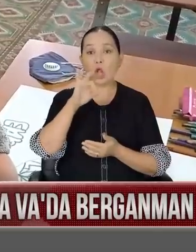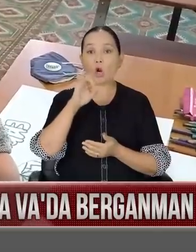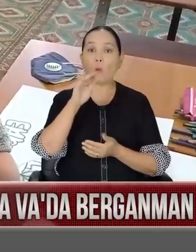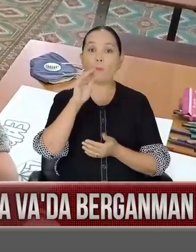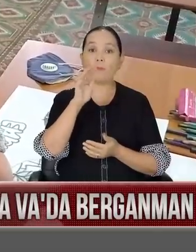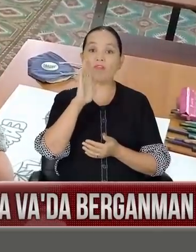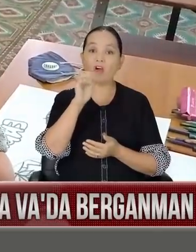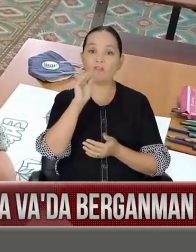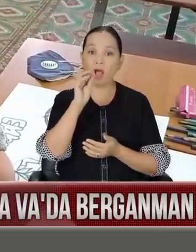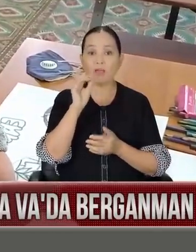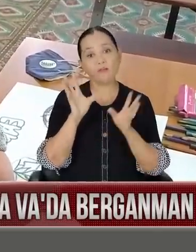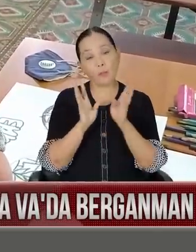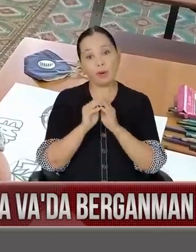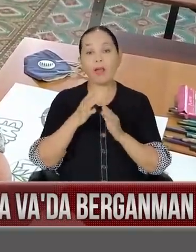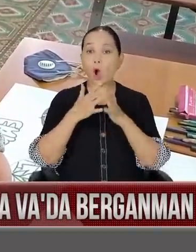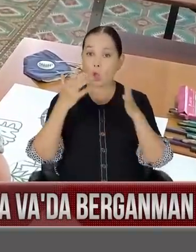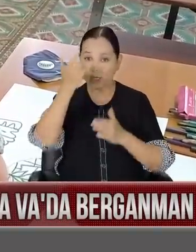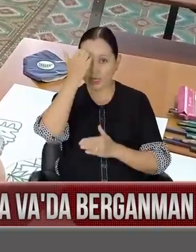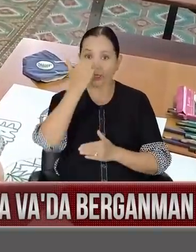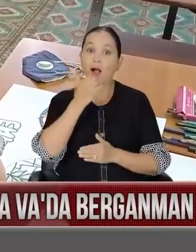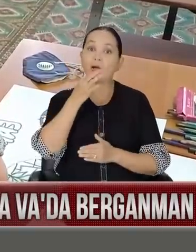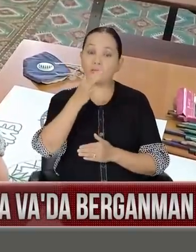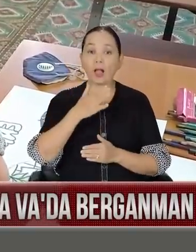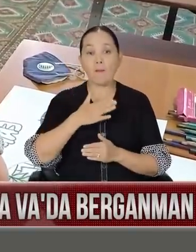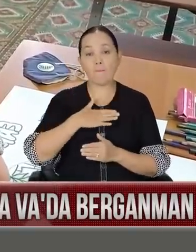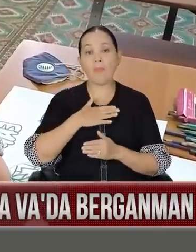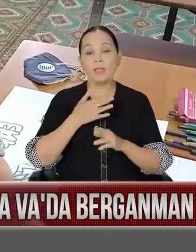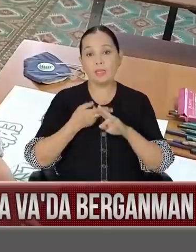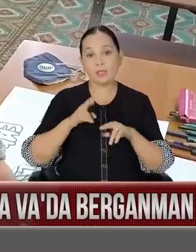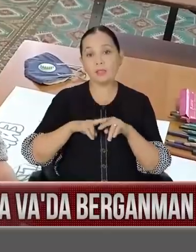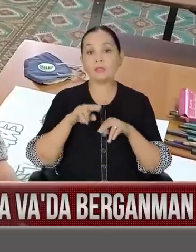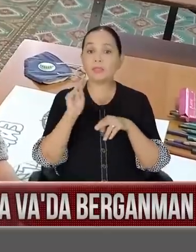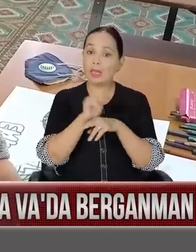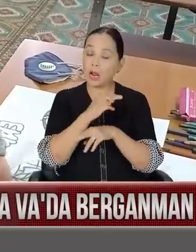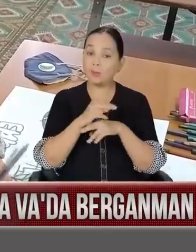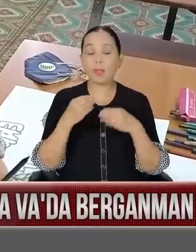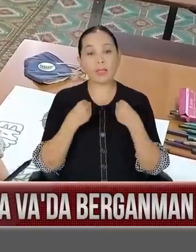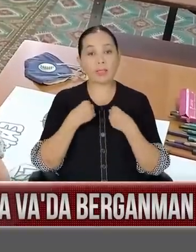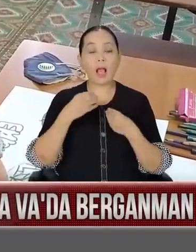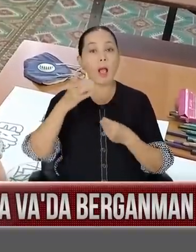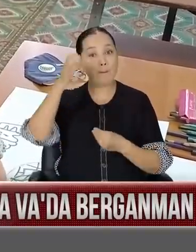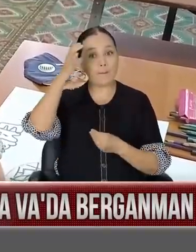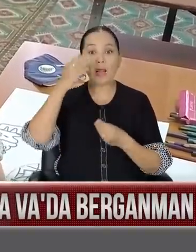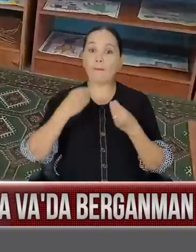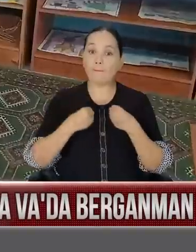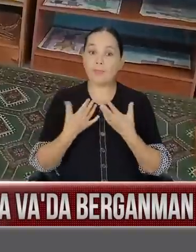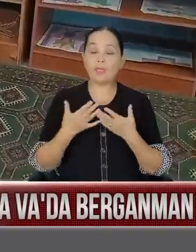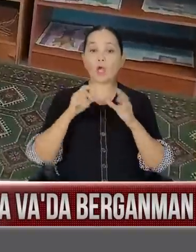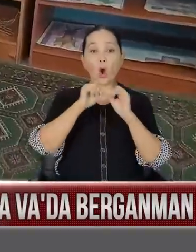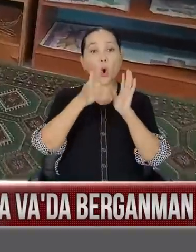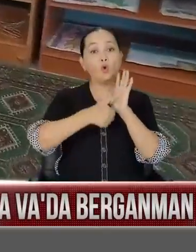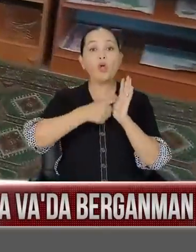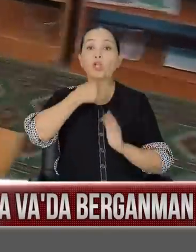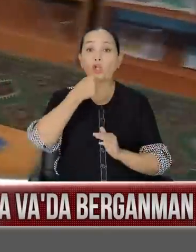kelishib ketdim. O'sha kishiga men kattakon rahmat aytaman. Shu meni maydaligimdan menga shu bilim berdilar. 16